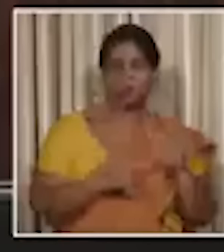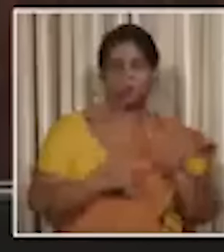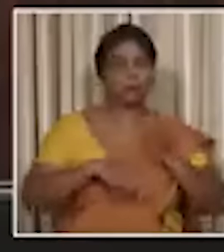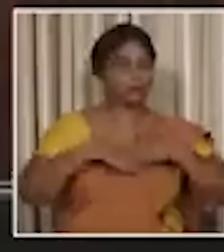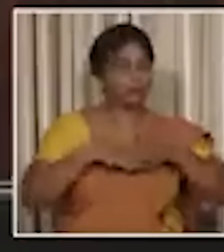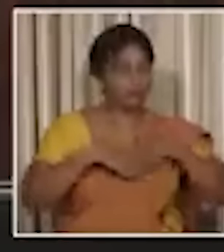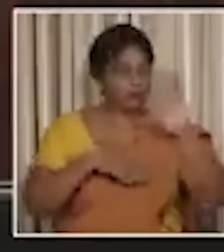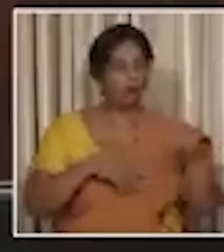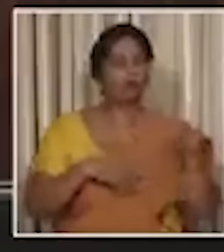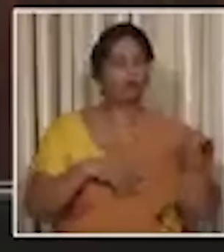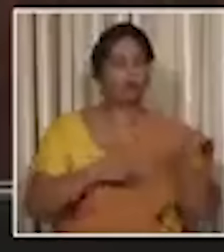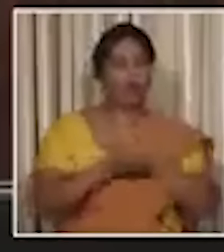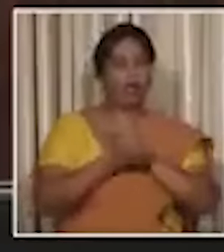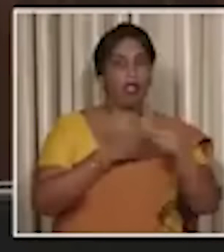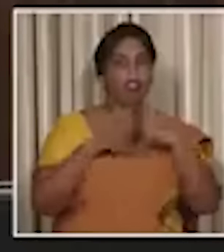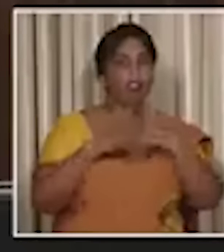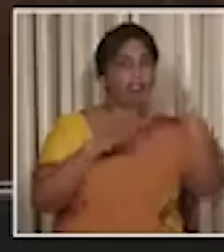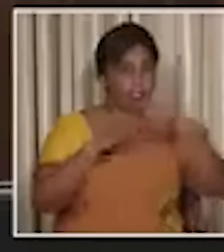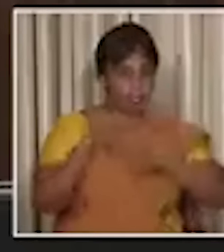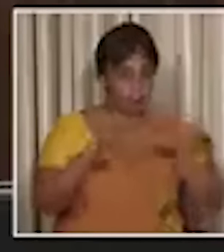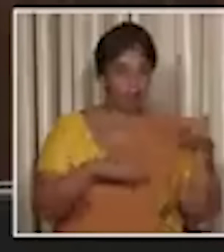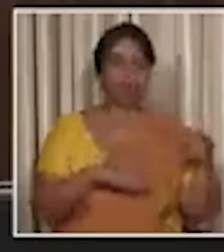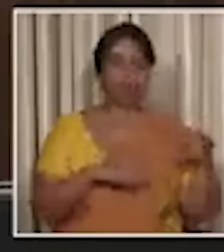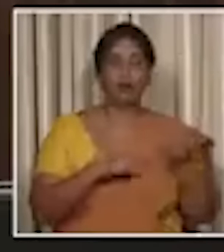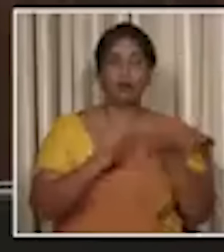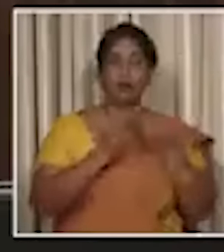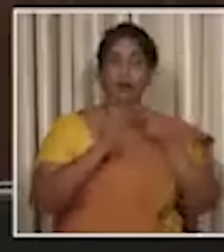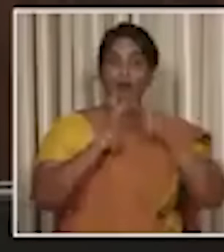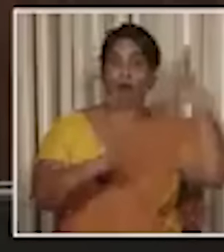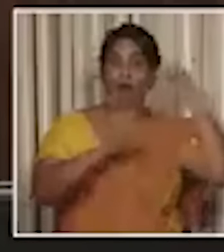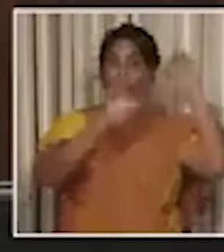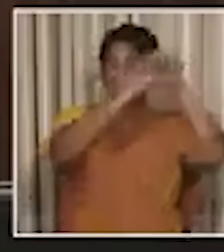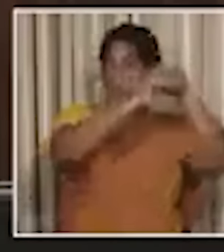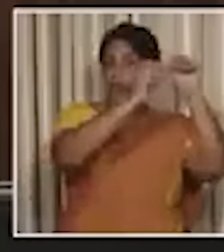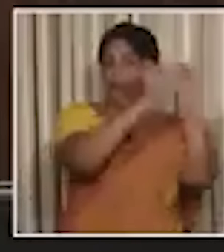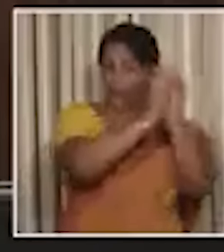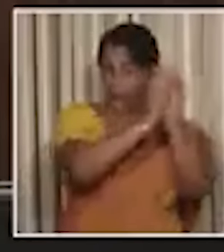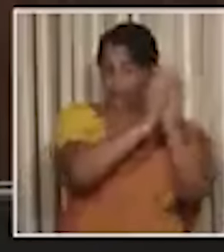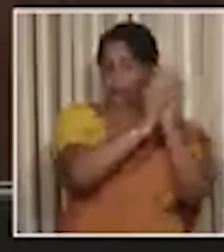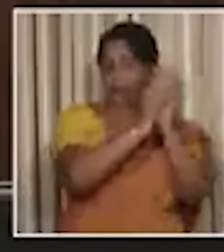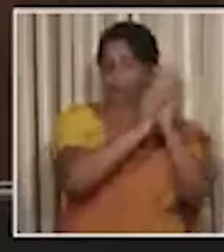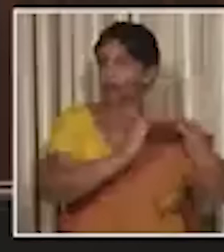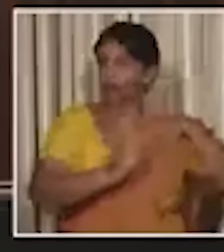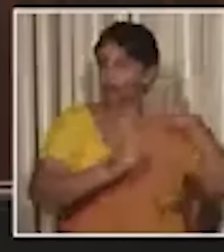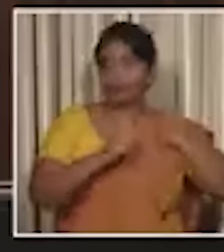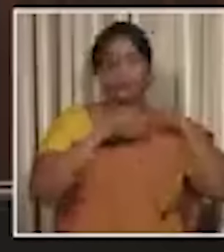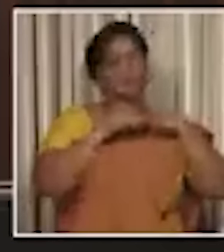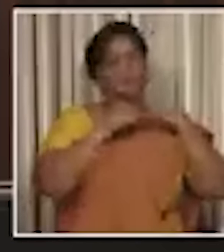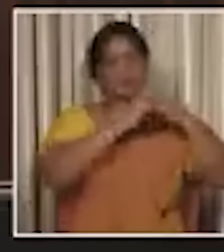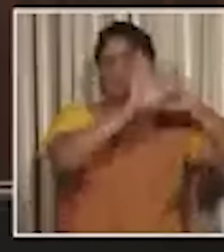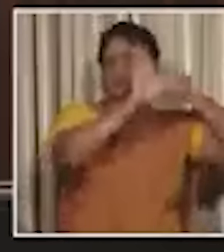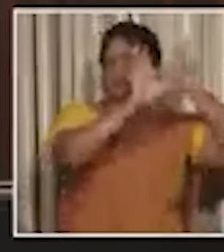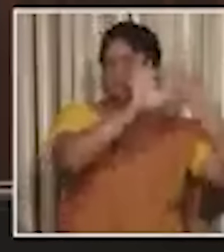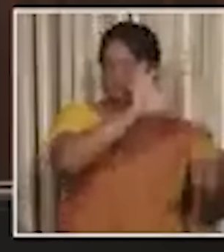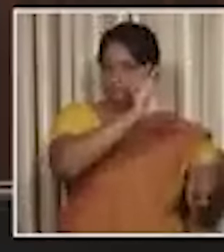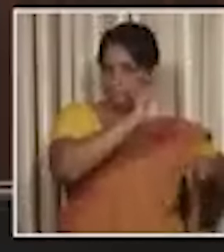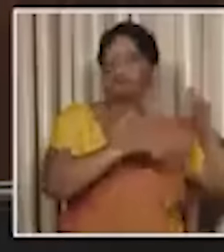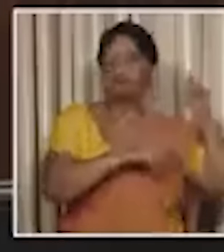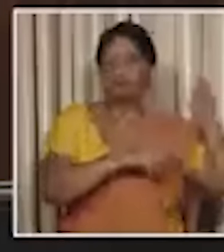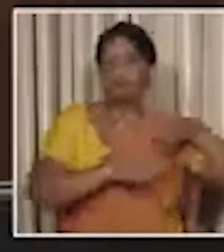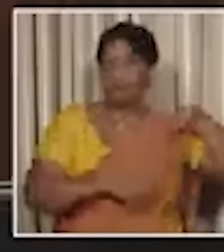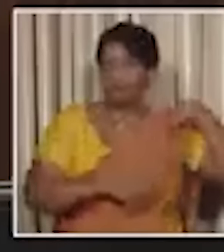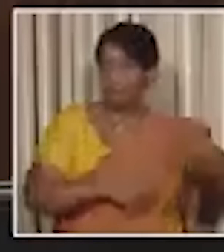வாழ்ந்து வருகின்றனர். அது அபிவிருத்தி அடைந்த நாடுகளிலும் அப்படிப்பட்ட மக்கள் வாழ்ந்து வருகின்றார்கள். எனவே அப்படிப்பட்ட மக்களுக்கு அந்த சமூகத்தினரை